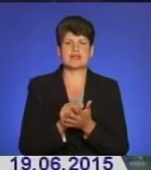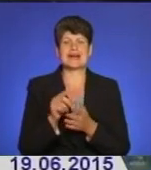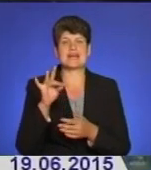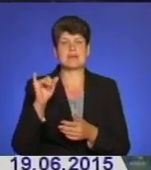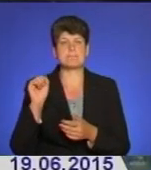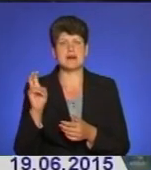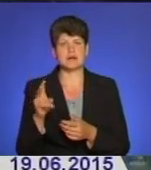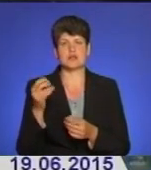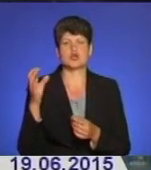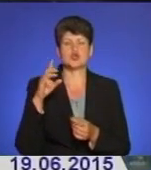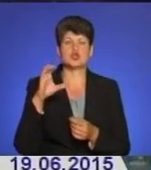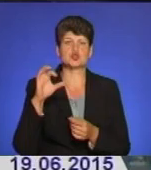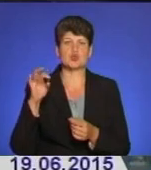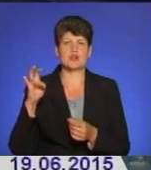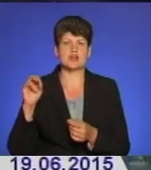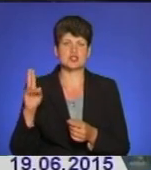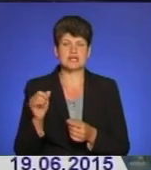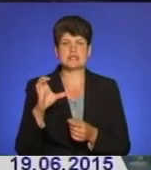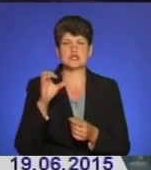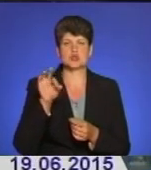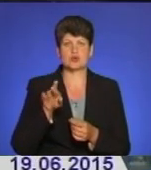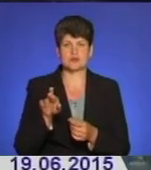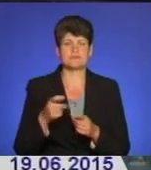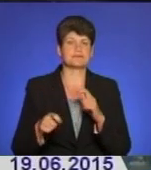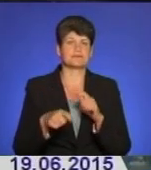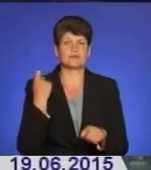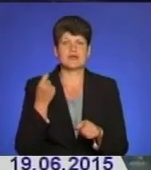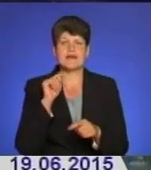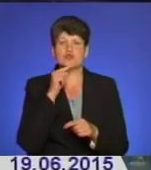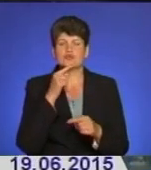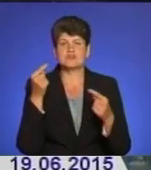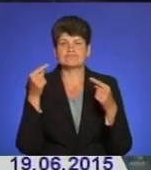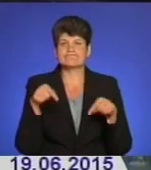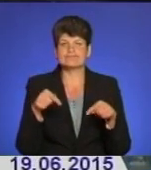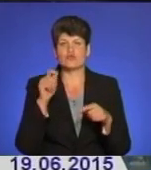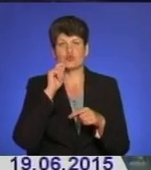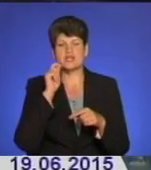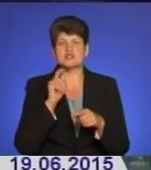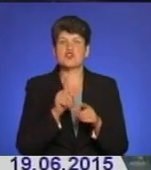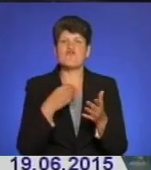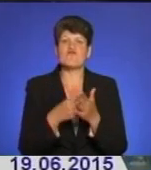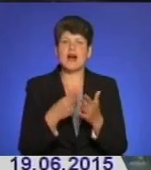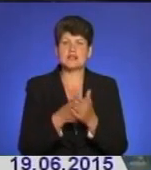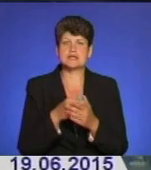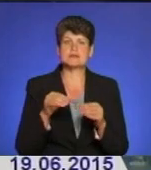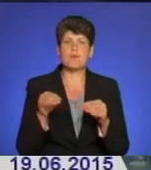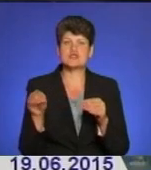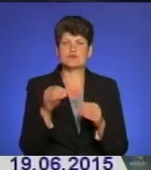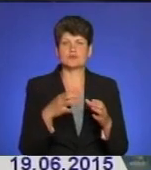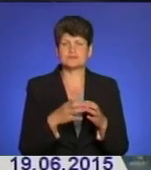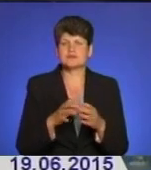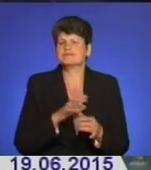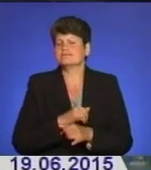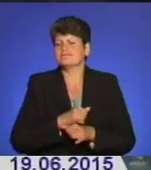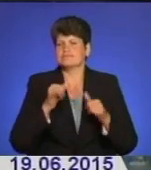ріпак, соняшник та соя. Завдав збитків аграріям економічний спад в країні, через що вартість посівної зросла вдвічі.